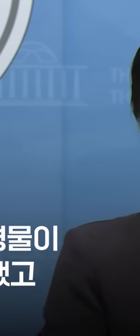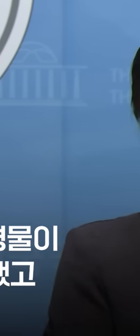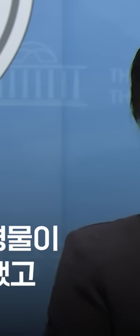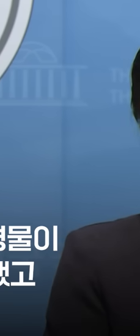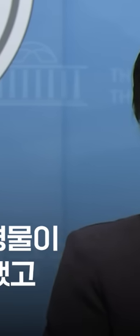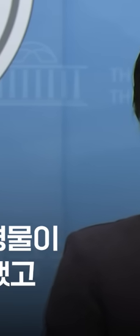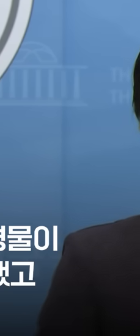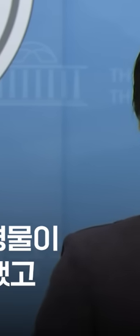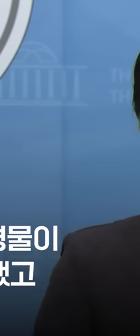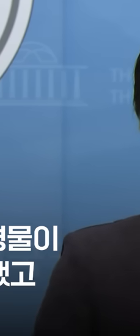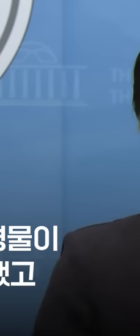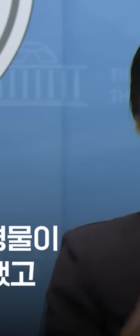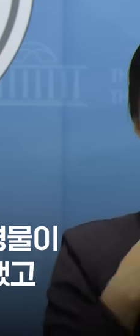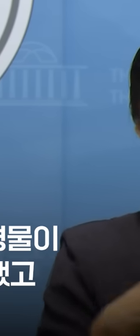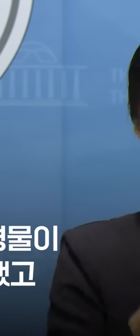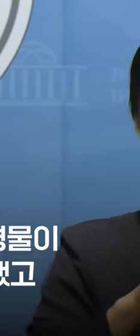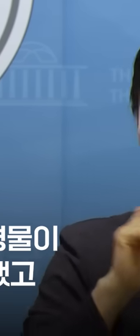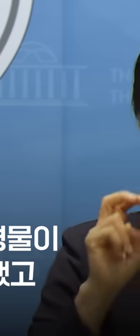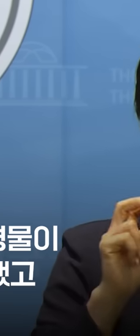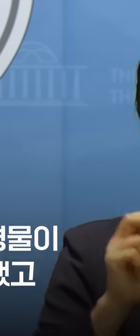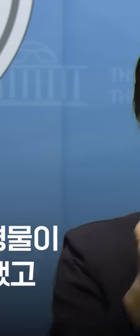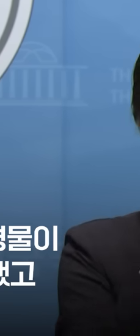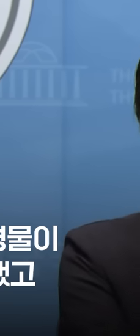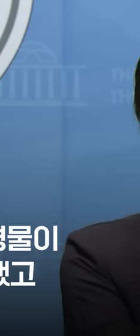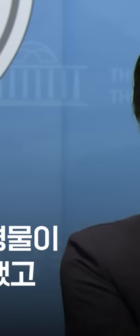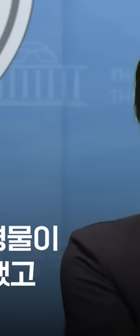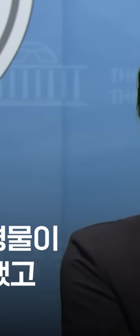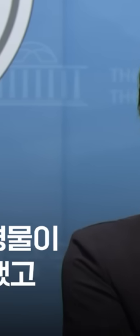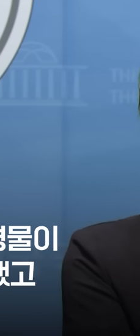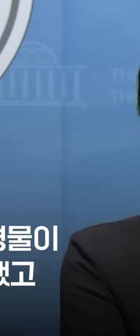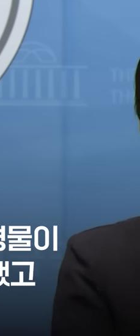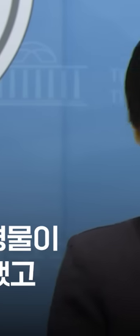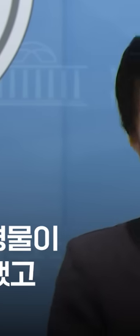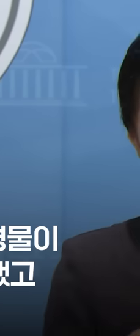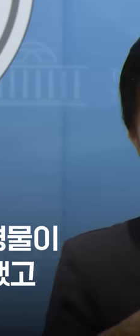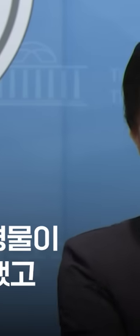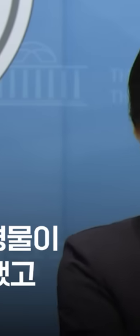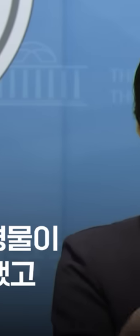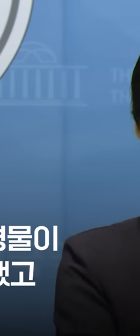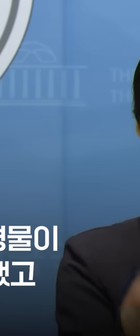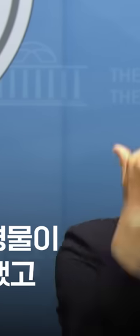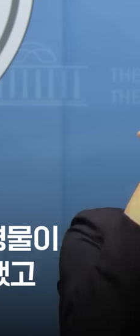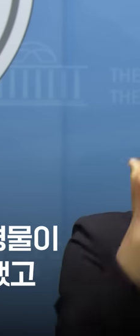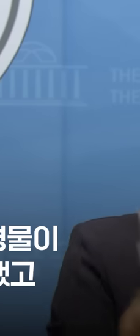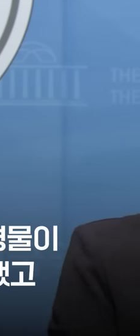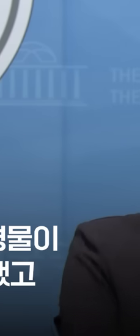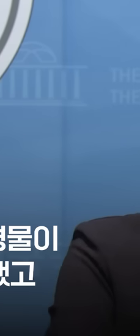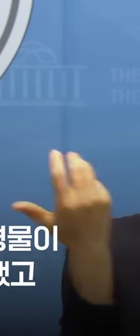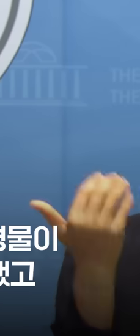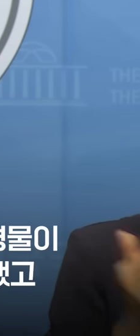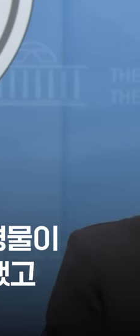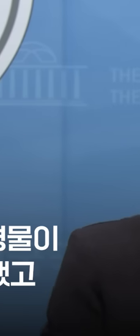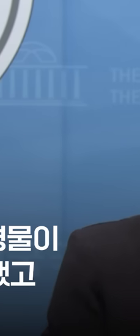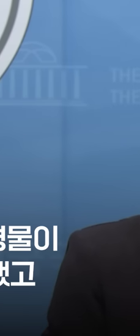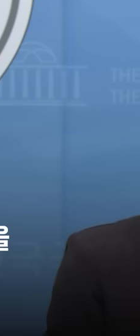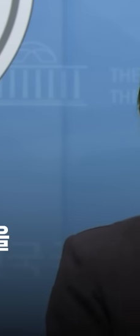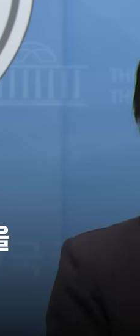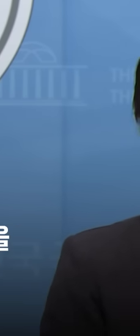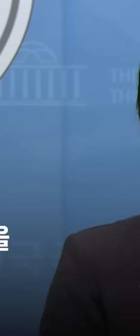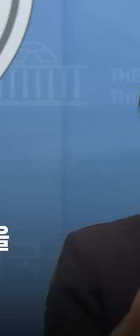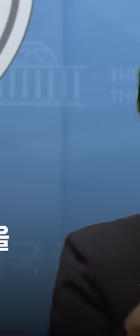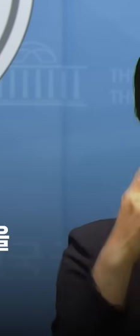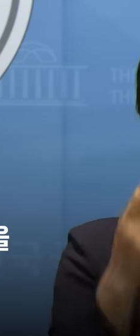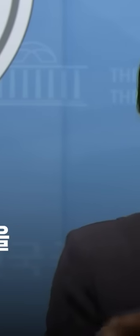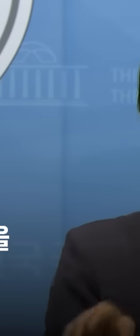변명을습니다 서울교통공사는 조물이 승객 동선에 방해가 되어 철거했다는 변명을 했고